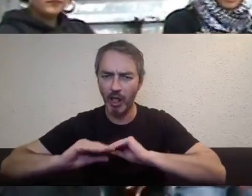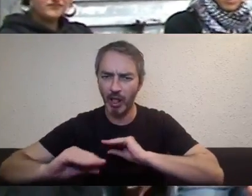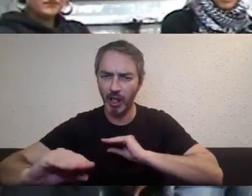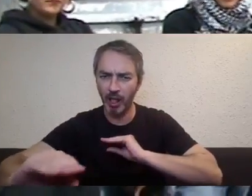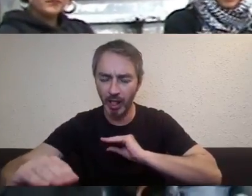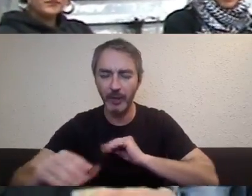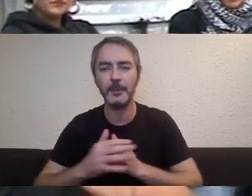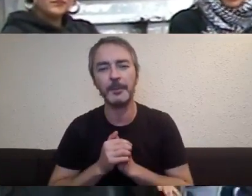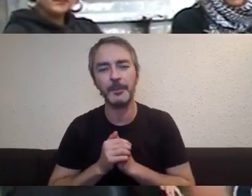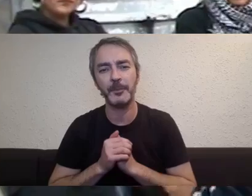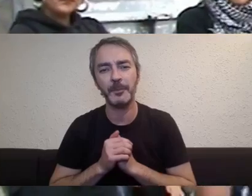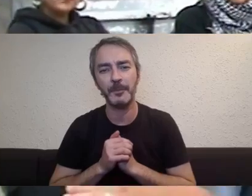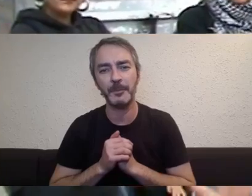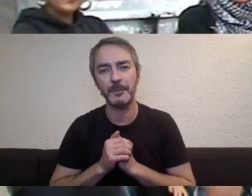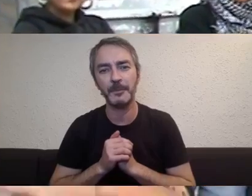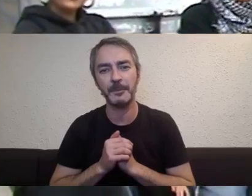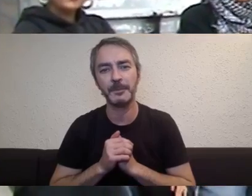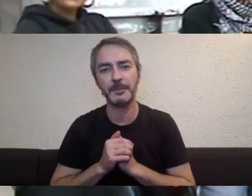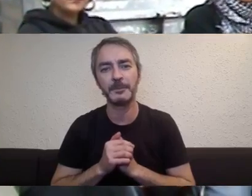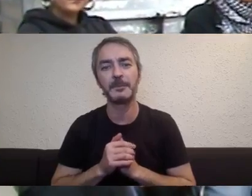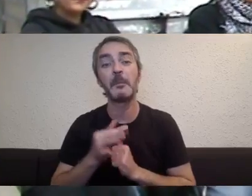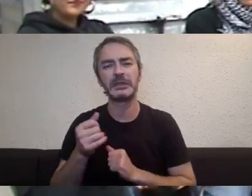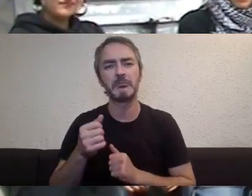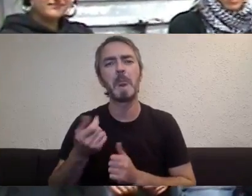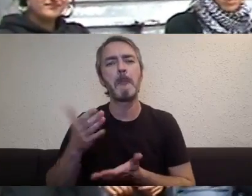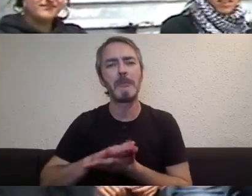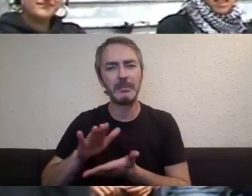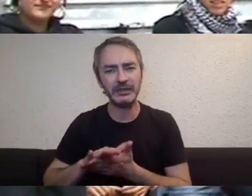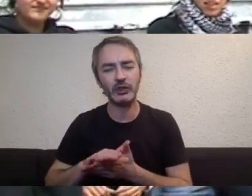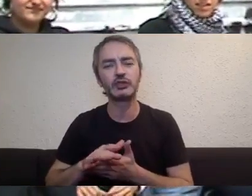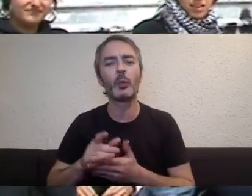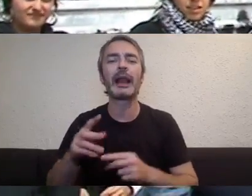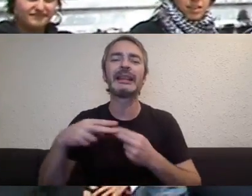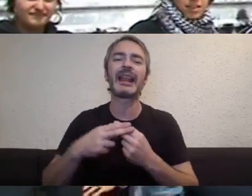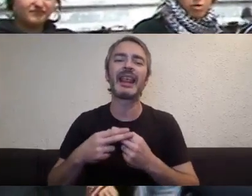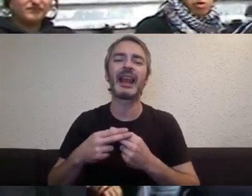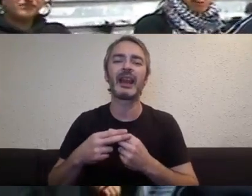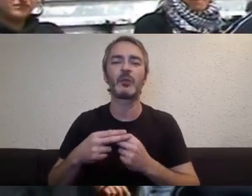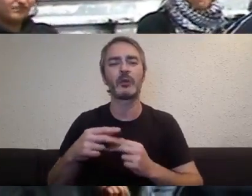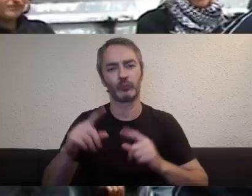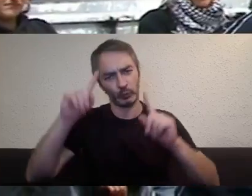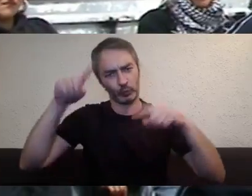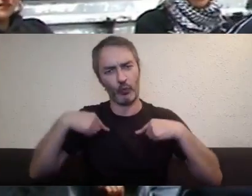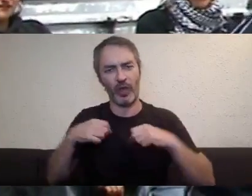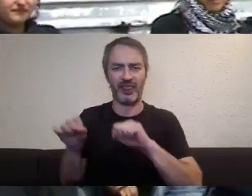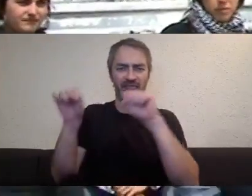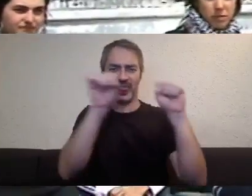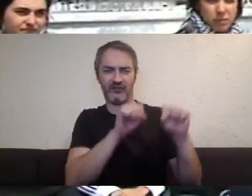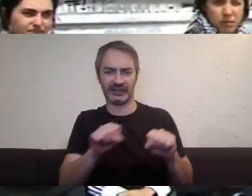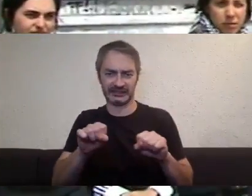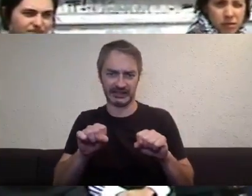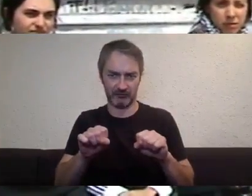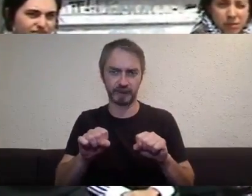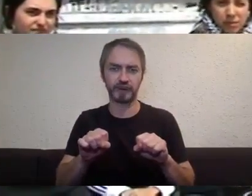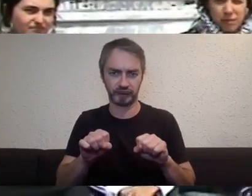gimnàs, es va fer amb tot de por expand al terra i així, i es va fer, doncs es van estar fent durant al llarg de bastants mesos, tallers